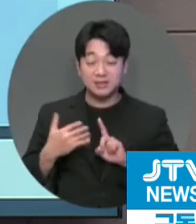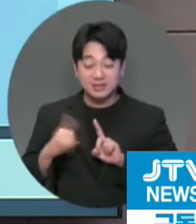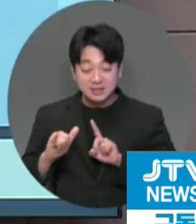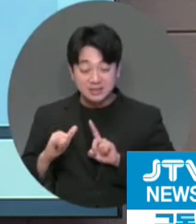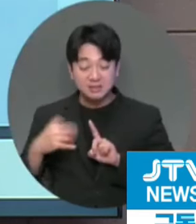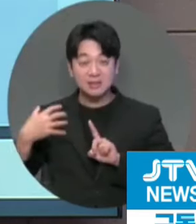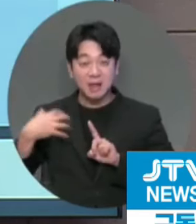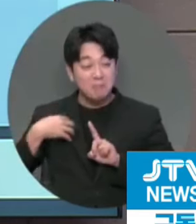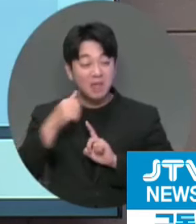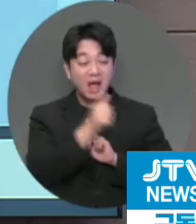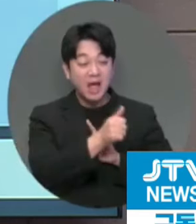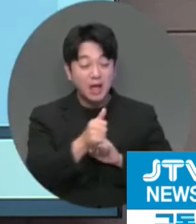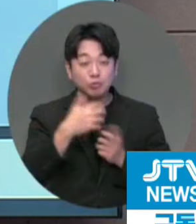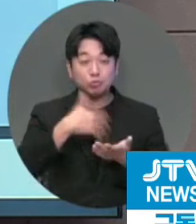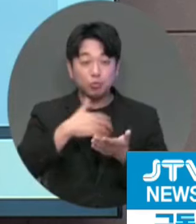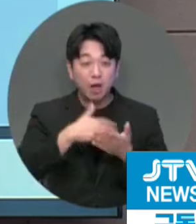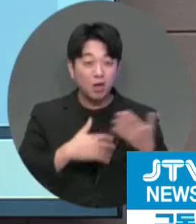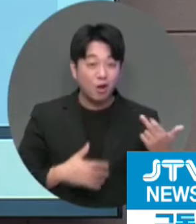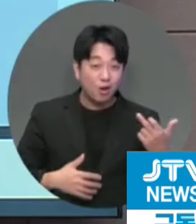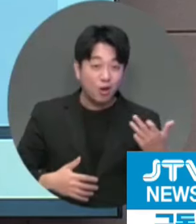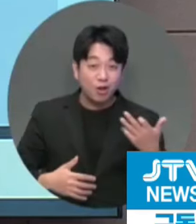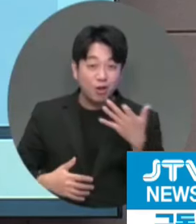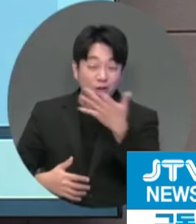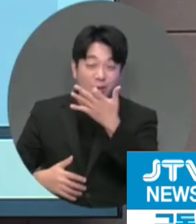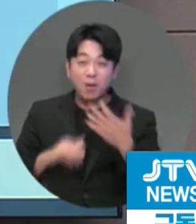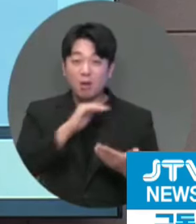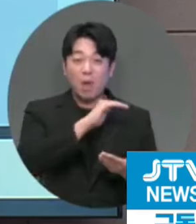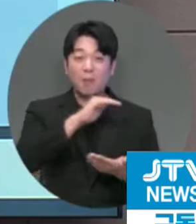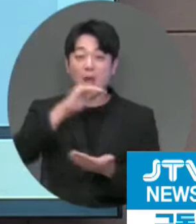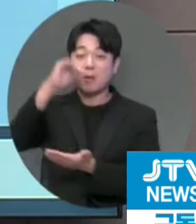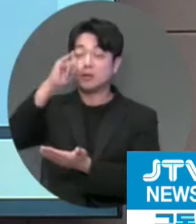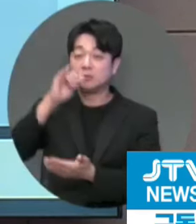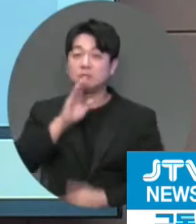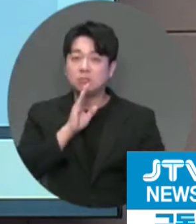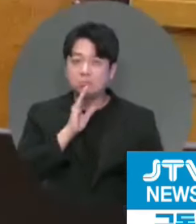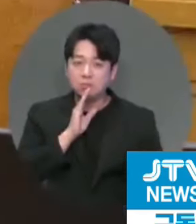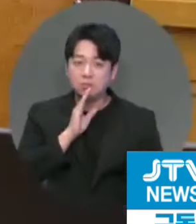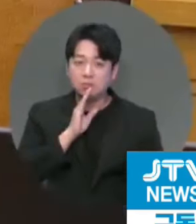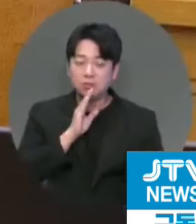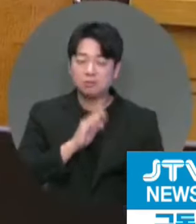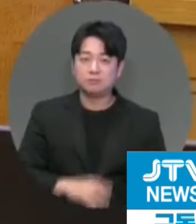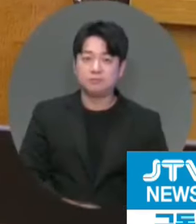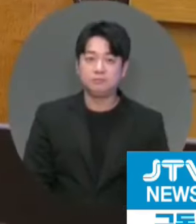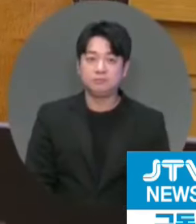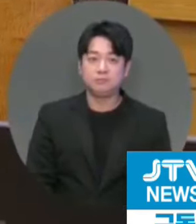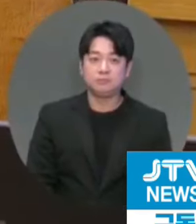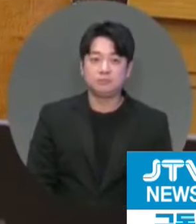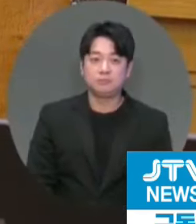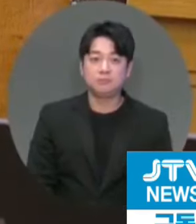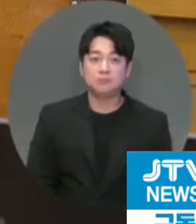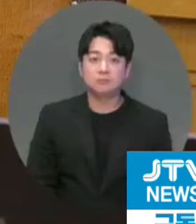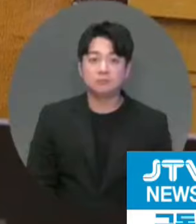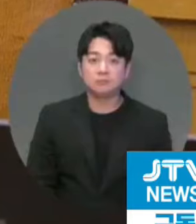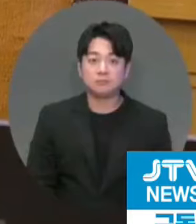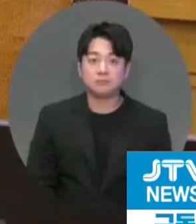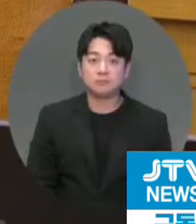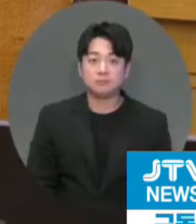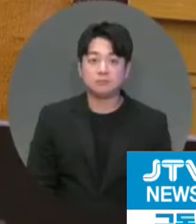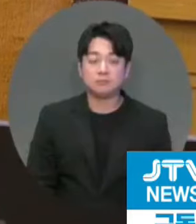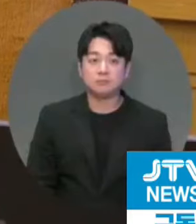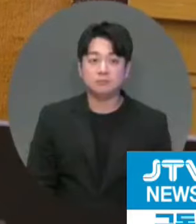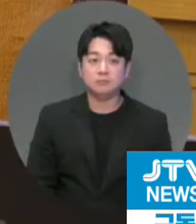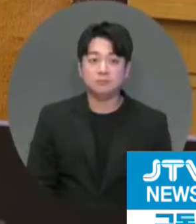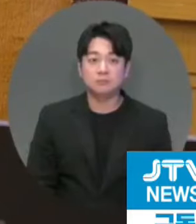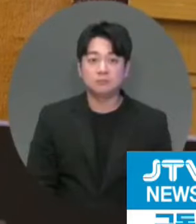1인당 10명 관리하다, 17명 관리하다, 18명 관리하다가 이제 이렇게 늘어나고 있다는 점 말씀드리고 이게 국민 안전을